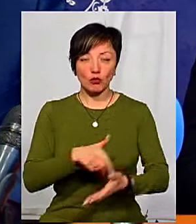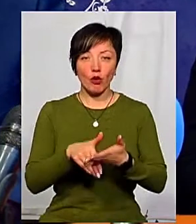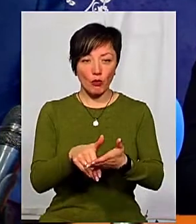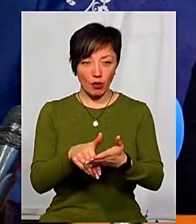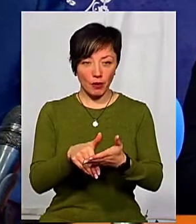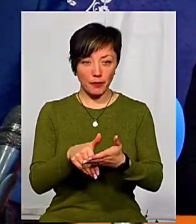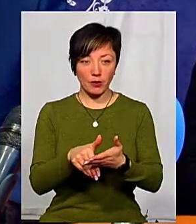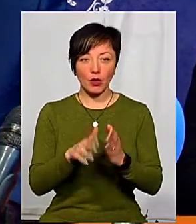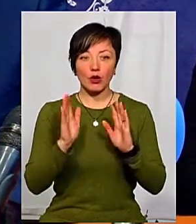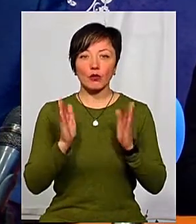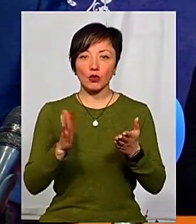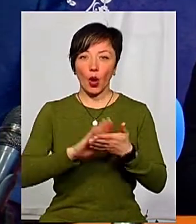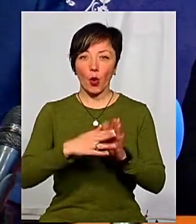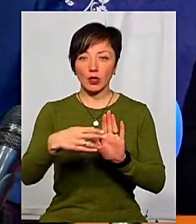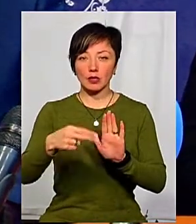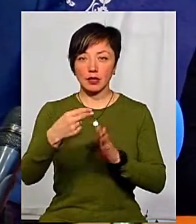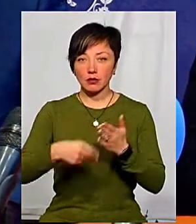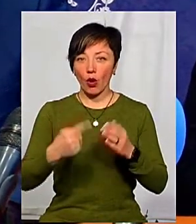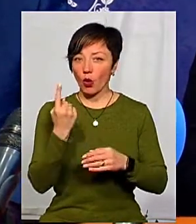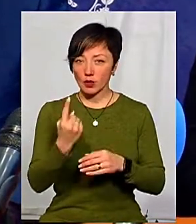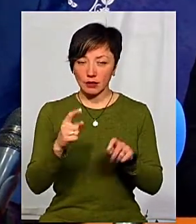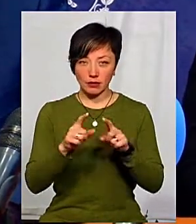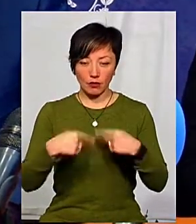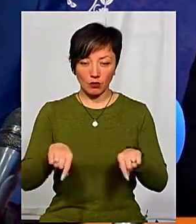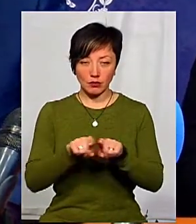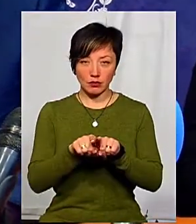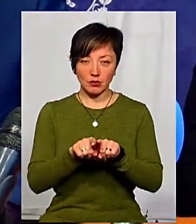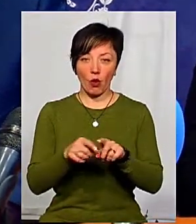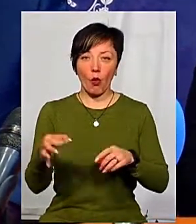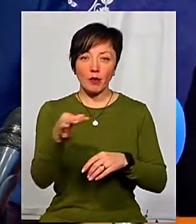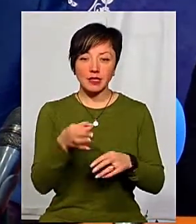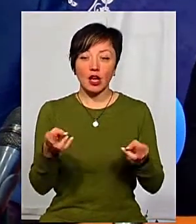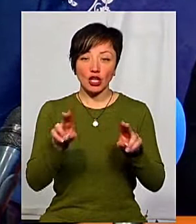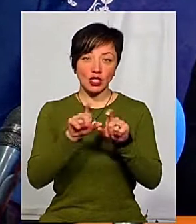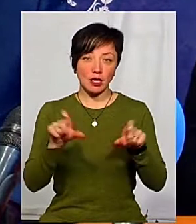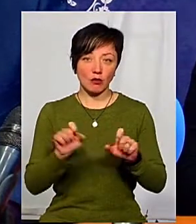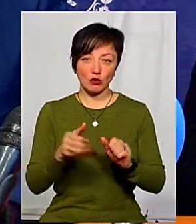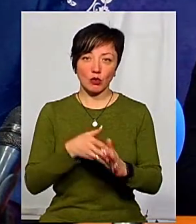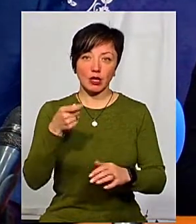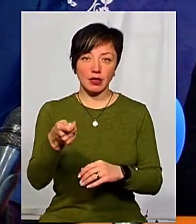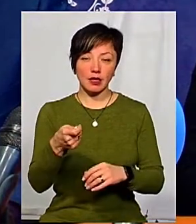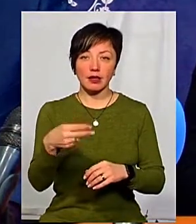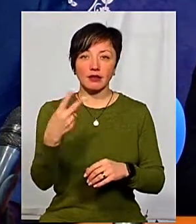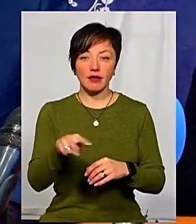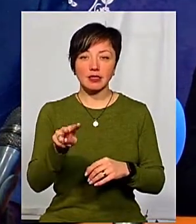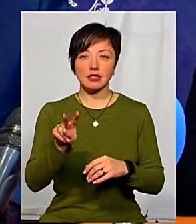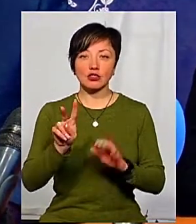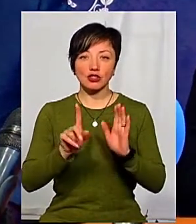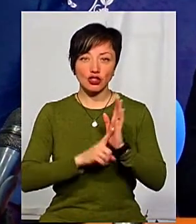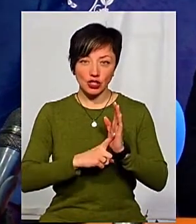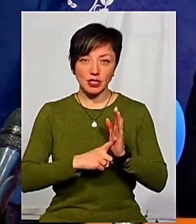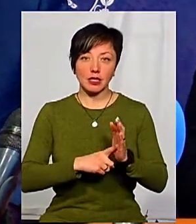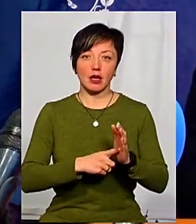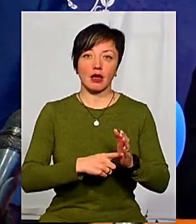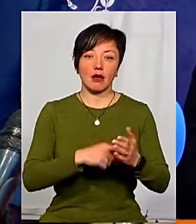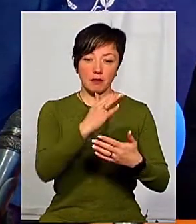допомога буде контрактуватися лише з однією юридичною особою в області, тобто решта закладів можуть податися на тих